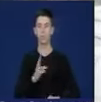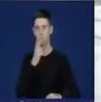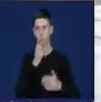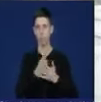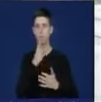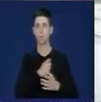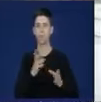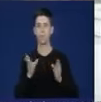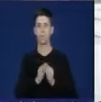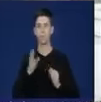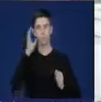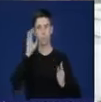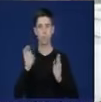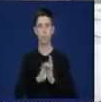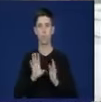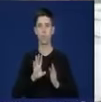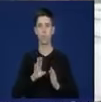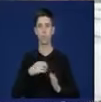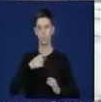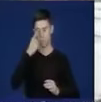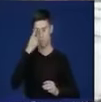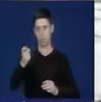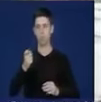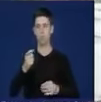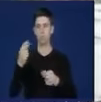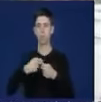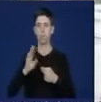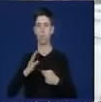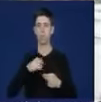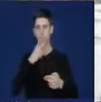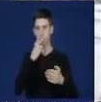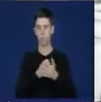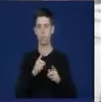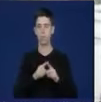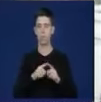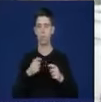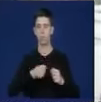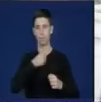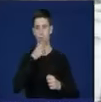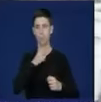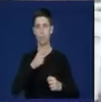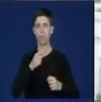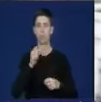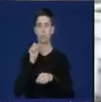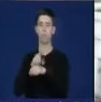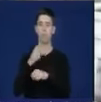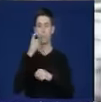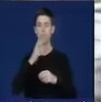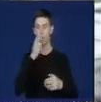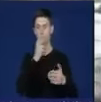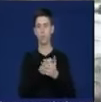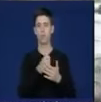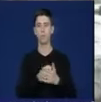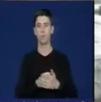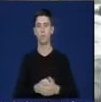Əsgər yoldaşları qulaq asmasa da qardaşım əmr eləyib. Əmrə də tabi olub, o gizir çıxardılar bizlə. Bugünkü gündə